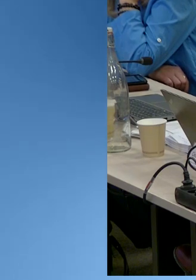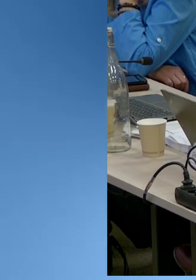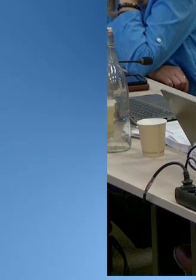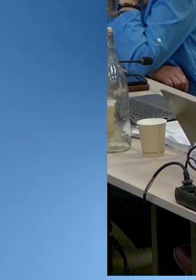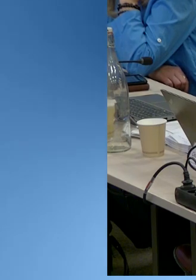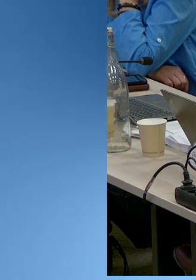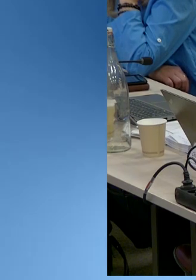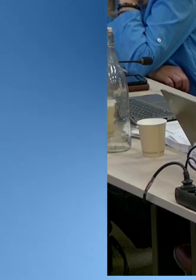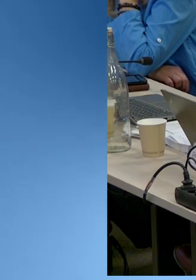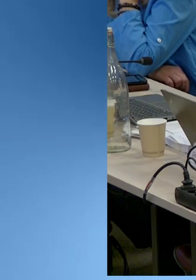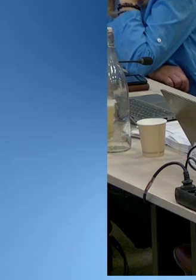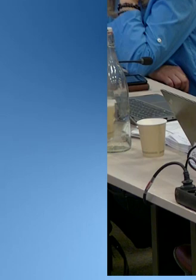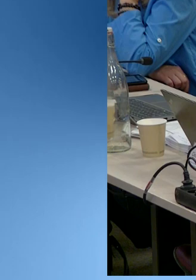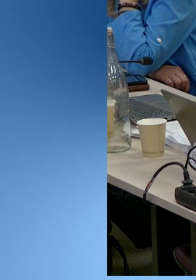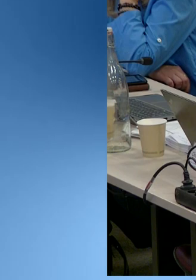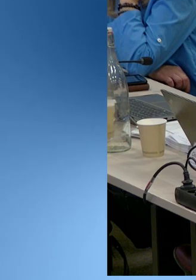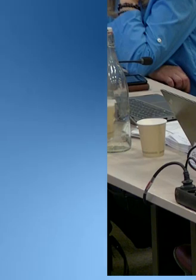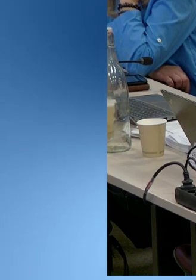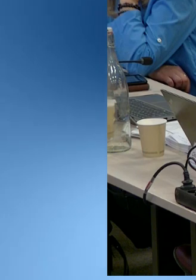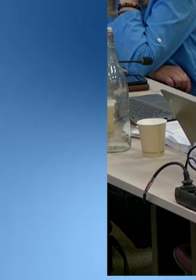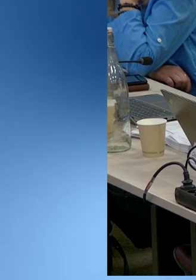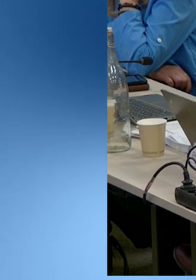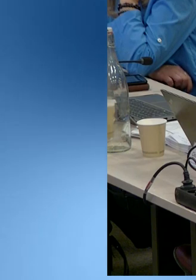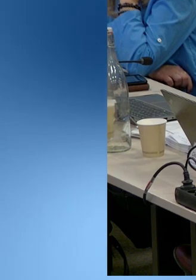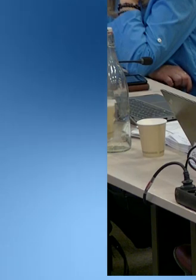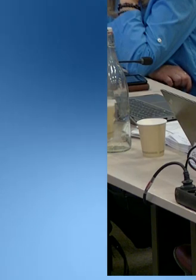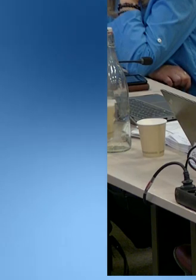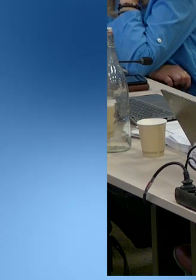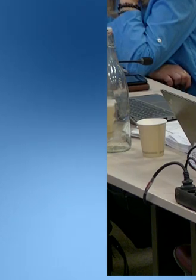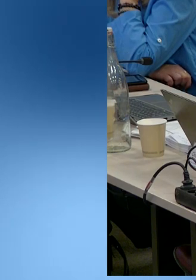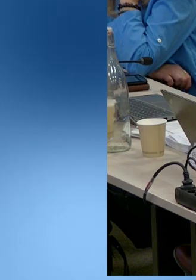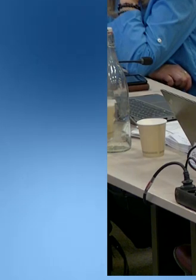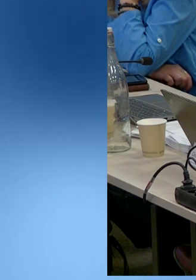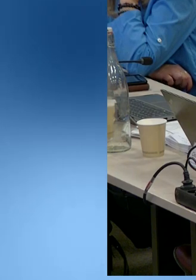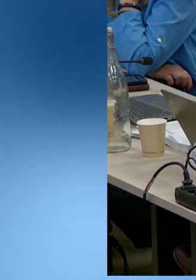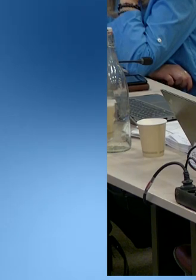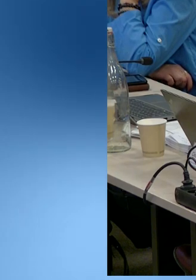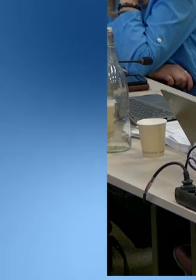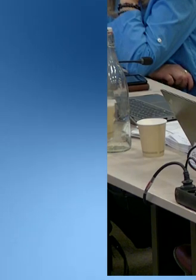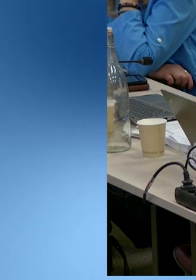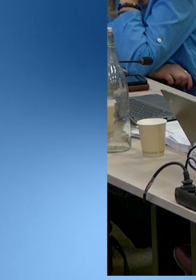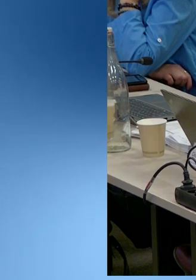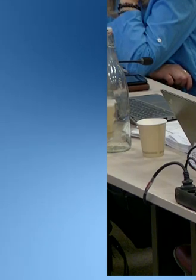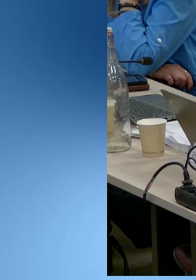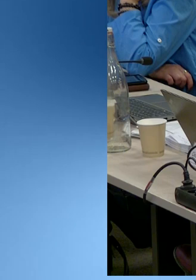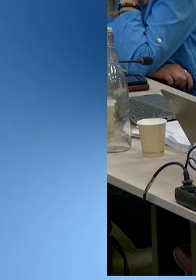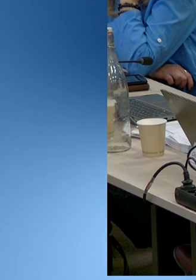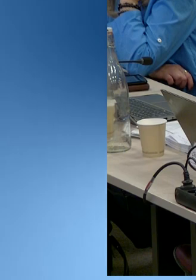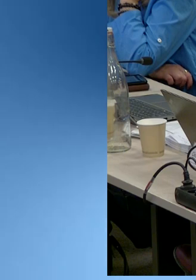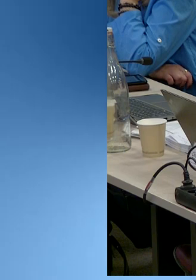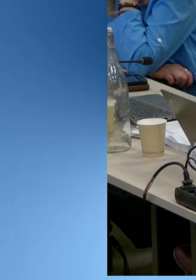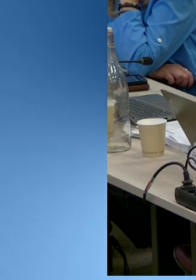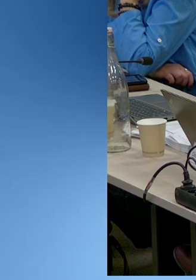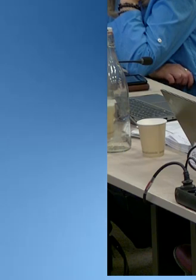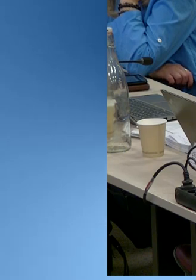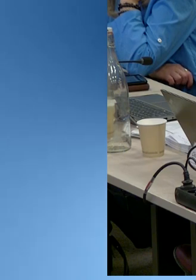forcément impacté nous appelons de nouveau la mise en place d'une expérimentation de la SSA progressive équilibré autonome et